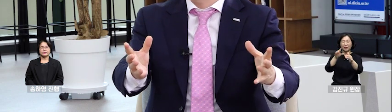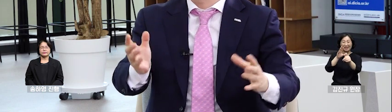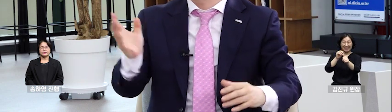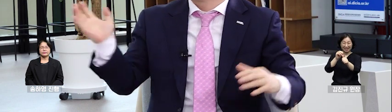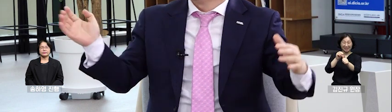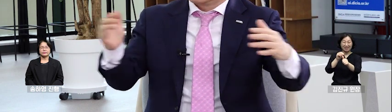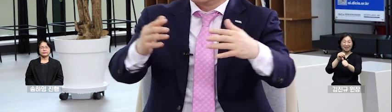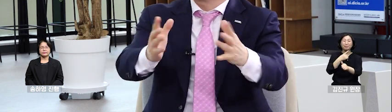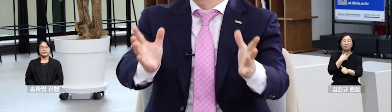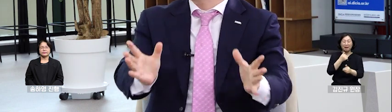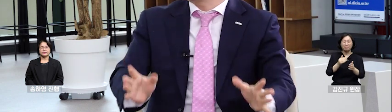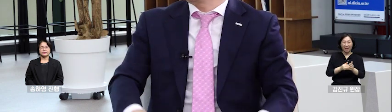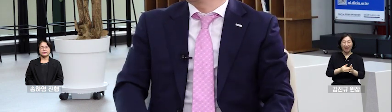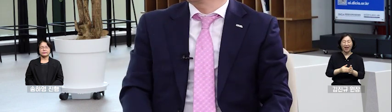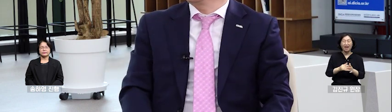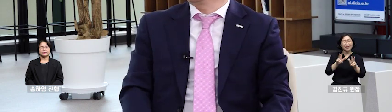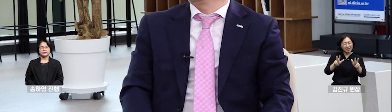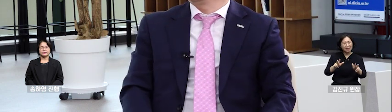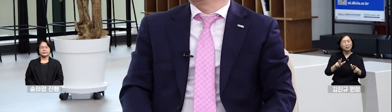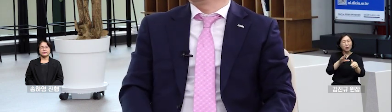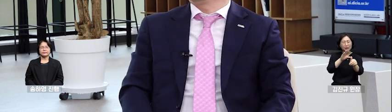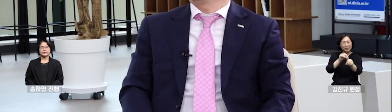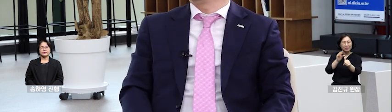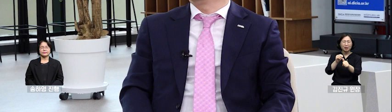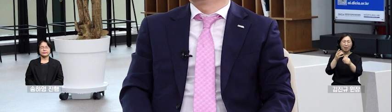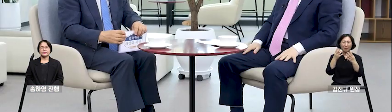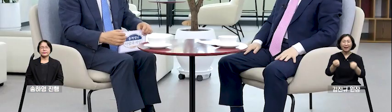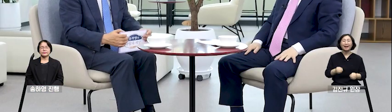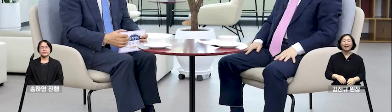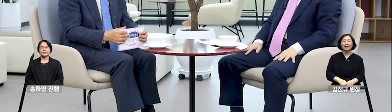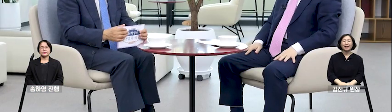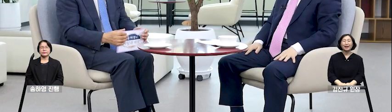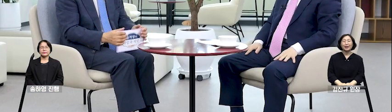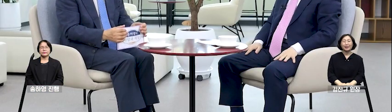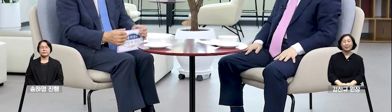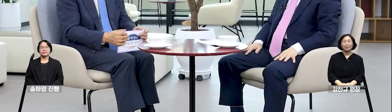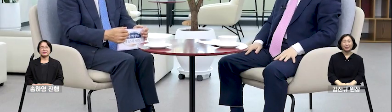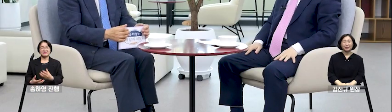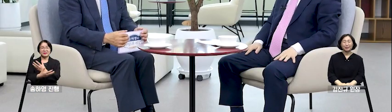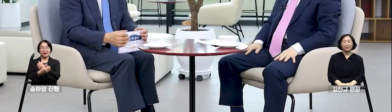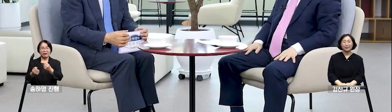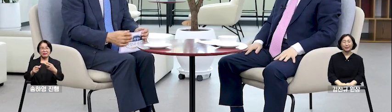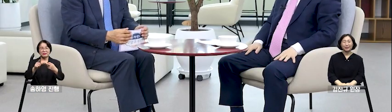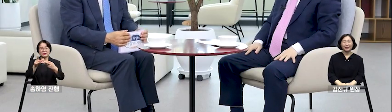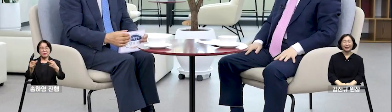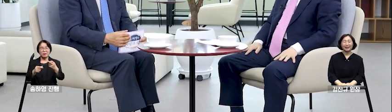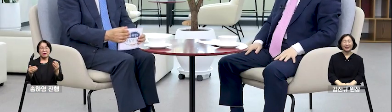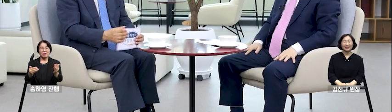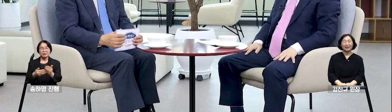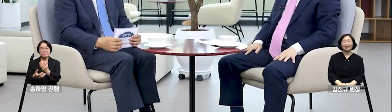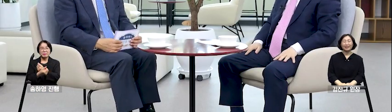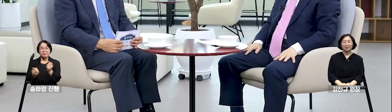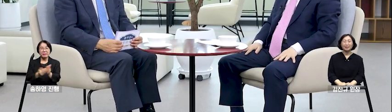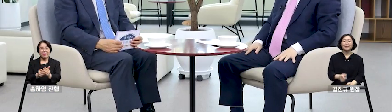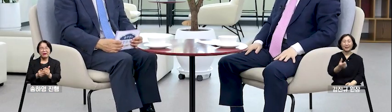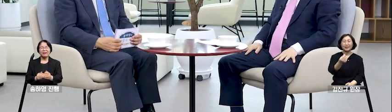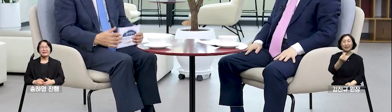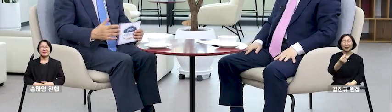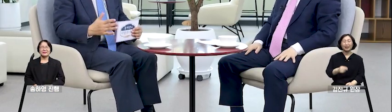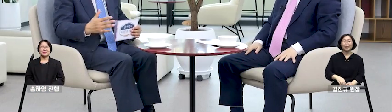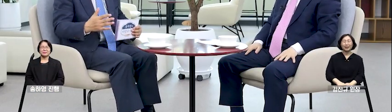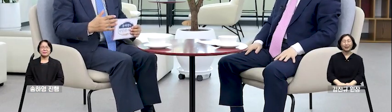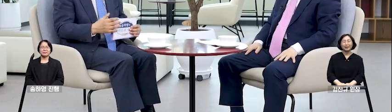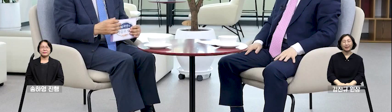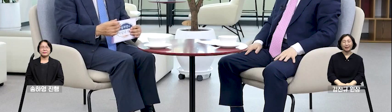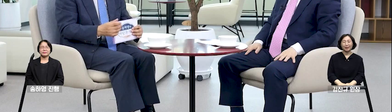그 외에도 뭐 지금도 엄청난 이 찍고 있습니다 그 약의 11가지 찼다고 넘어 정말 예 꽃차